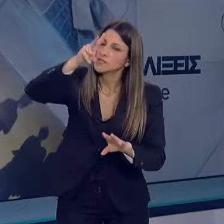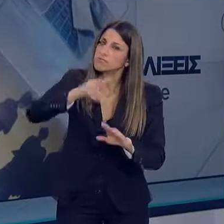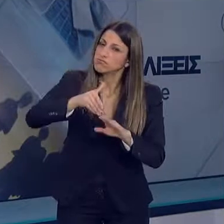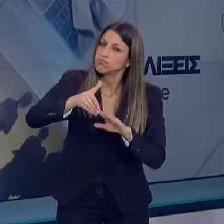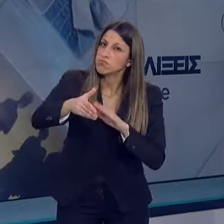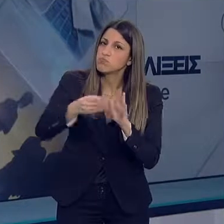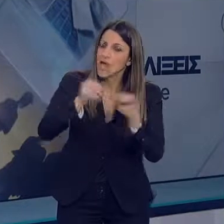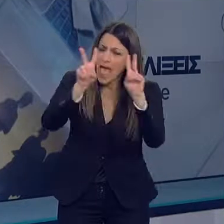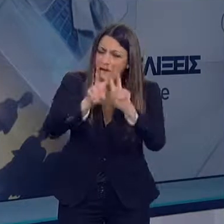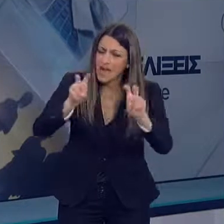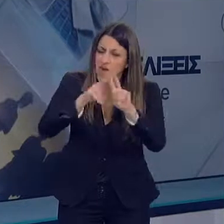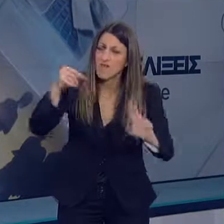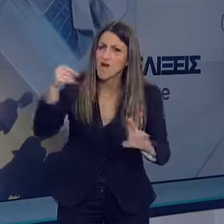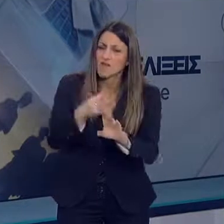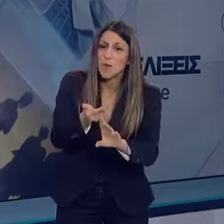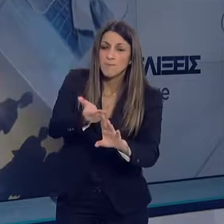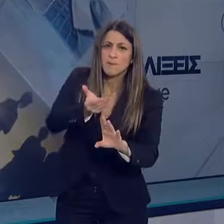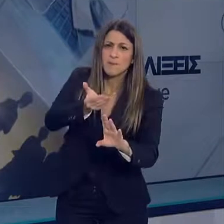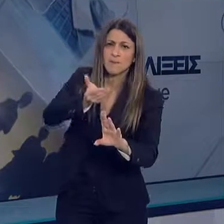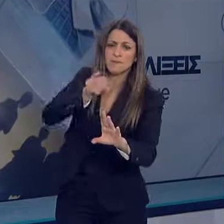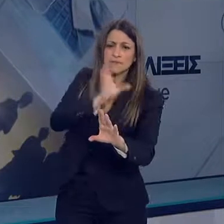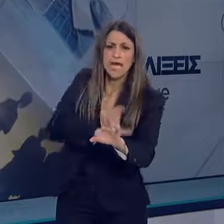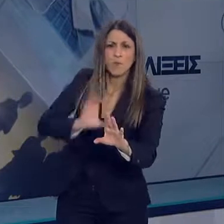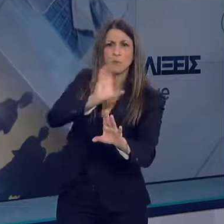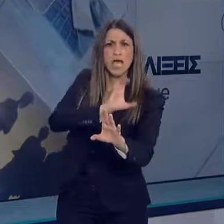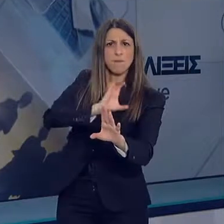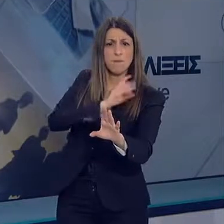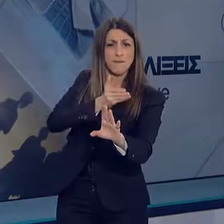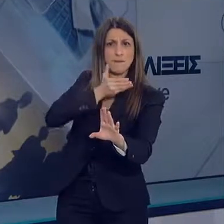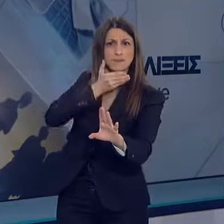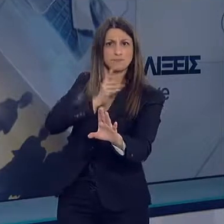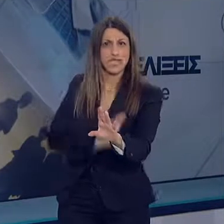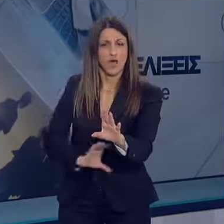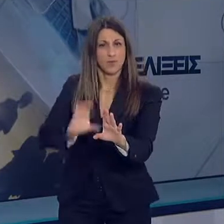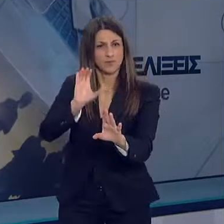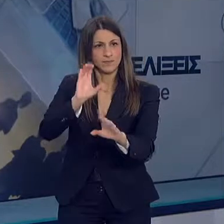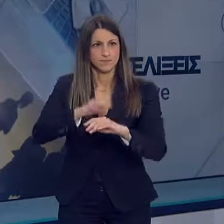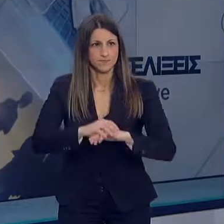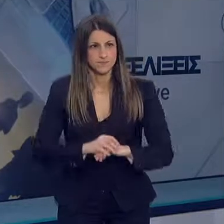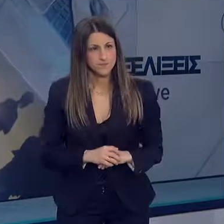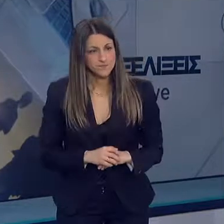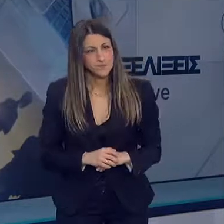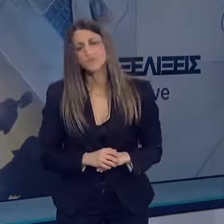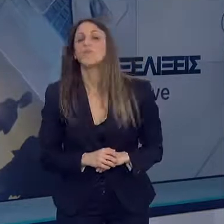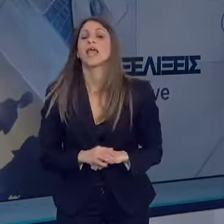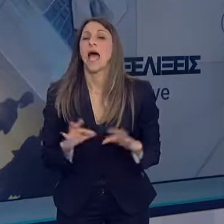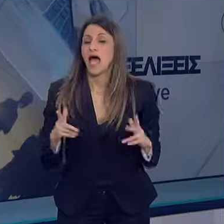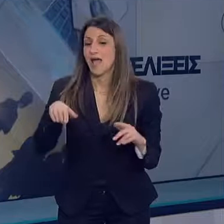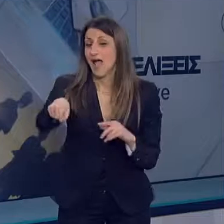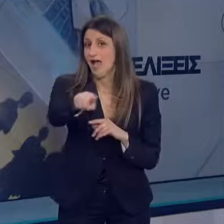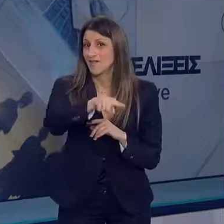δούμε από πού μπορεί να μεταδόθηκε ο ιός. Άρα τα πραγματικά αγνώστου προελεύσεως